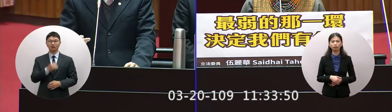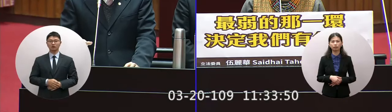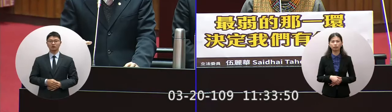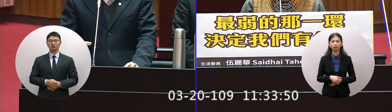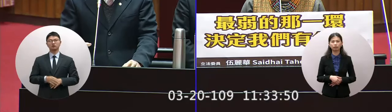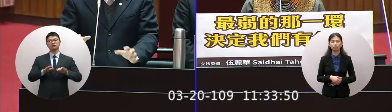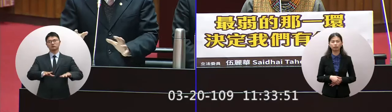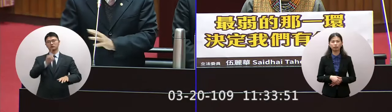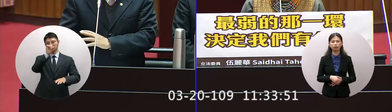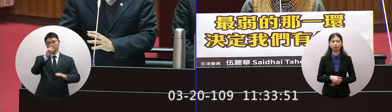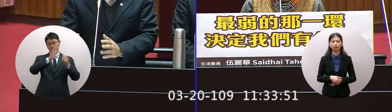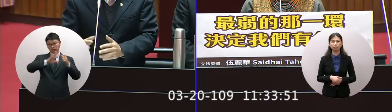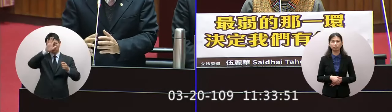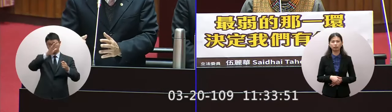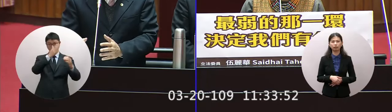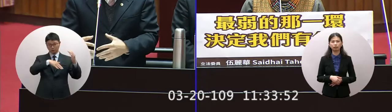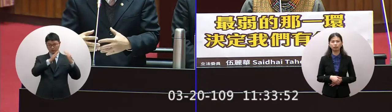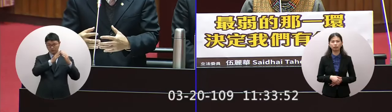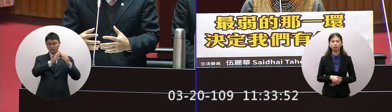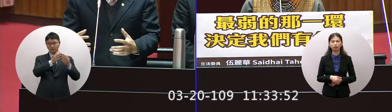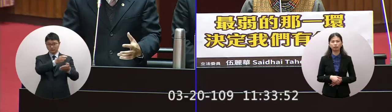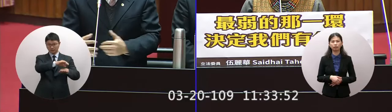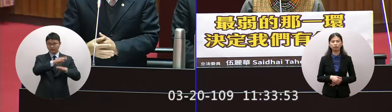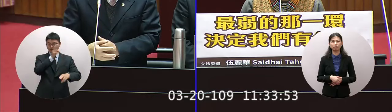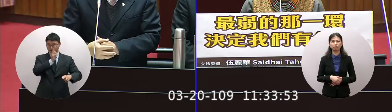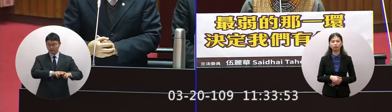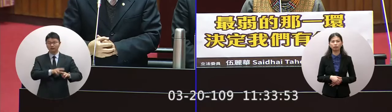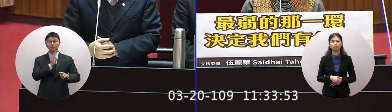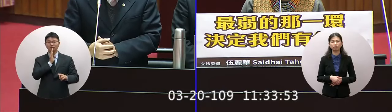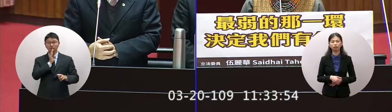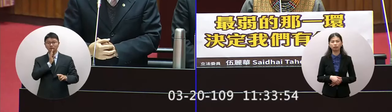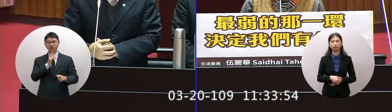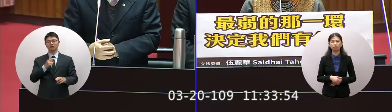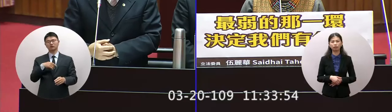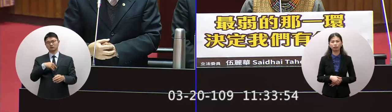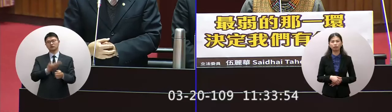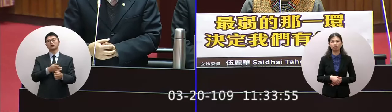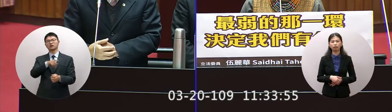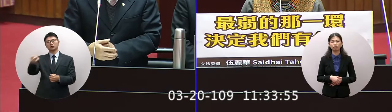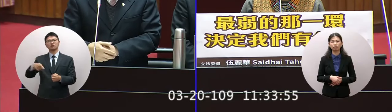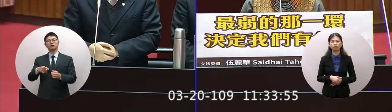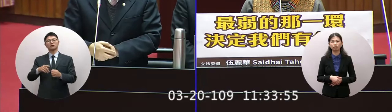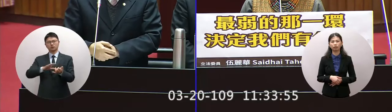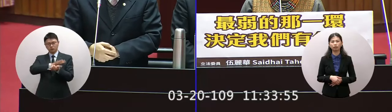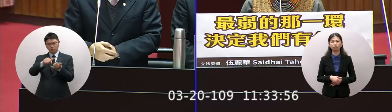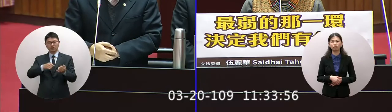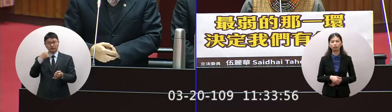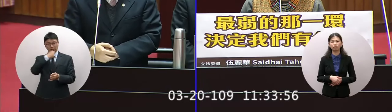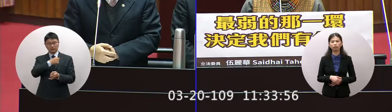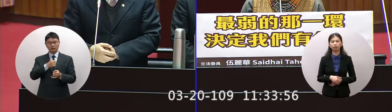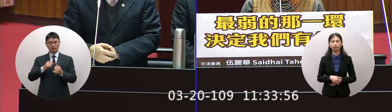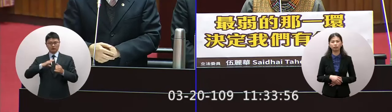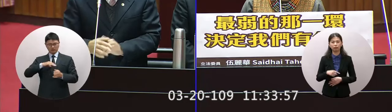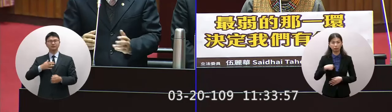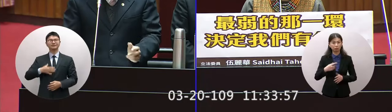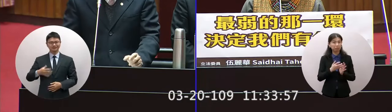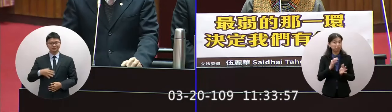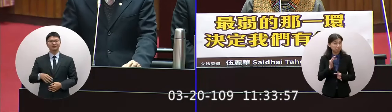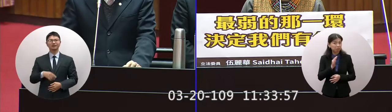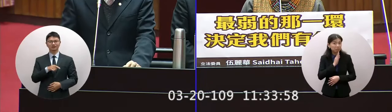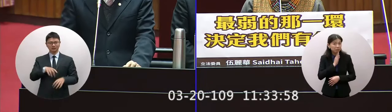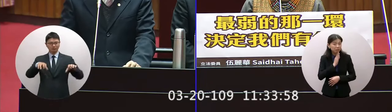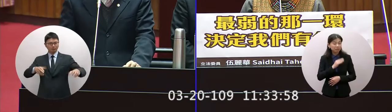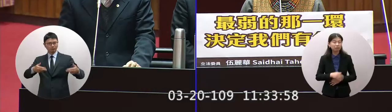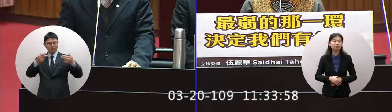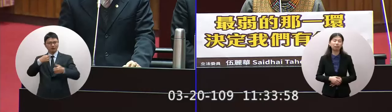的全校停课更好是一次我们让全国的老师们也知道随时都有可能， 所以我们准备好了，对不对？ 在